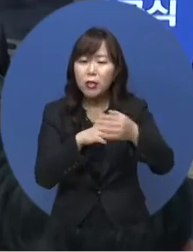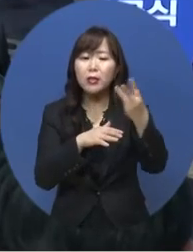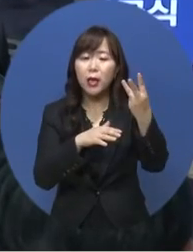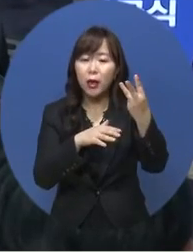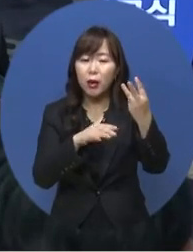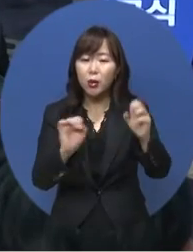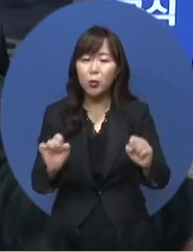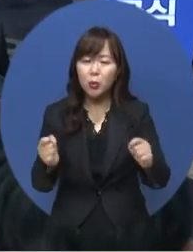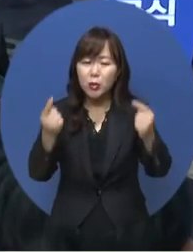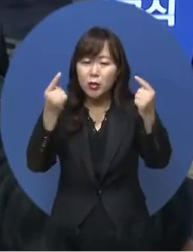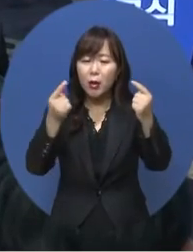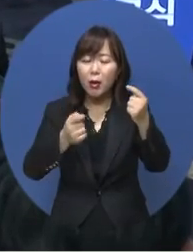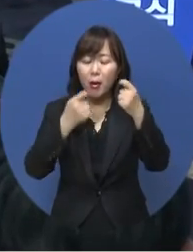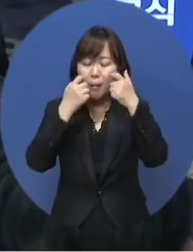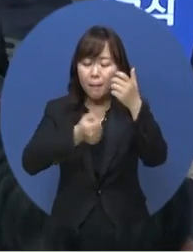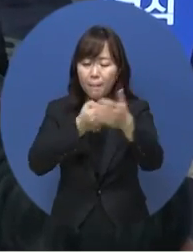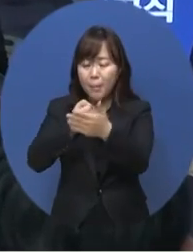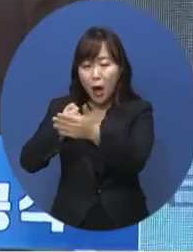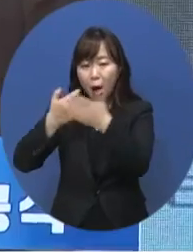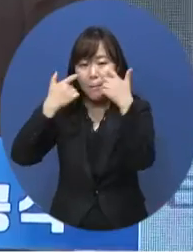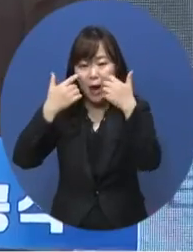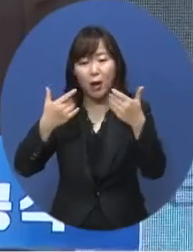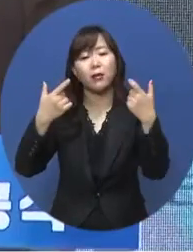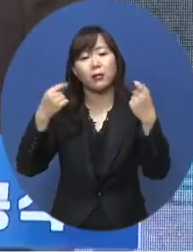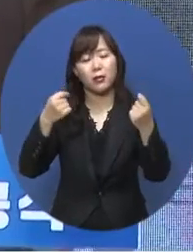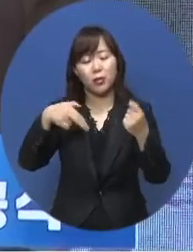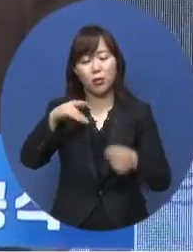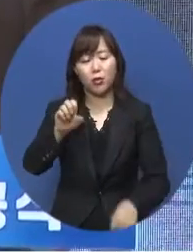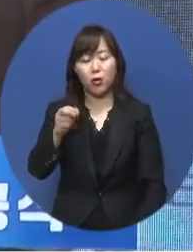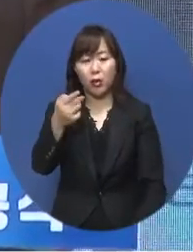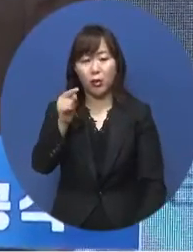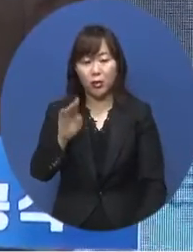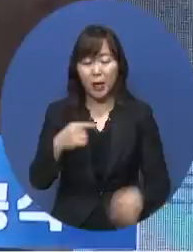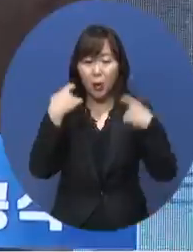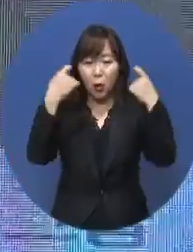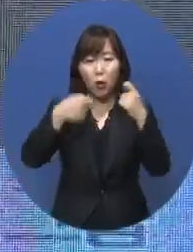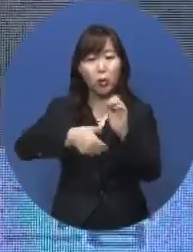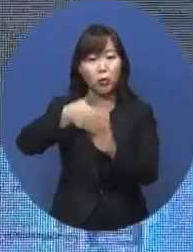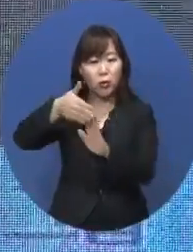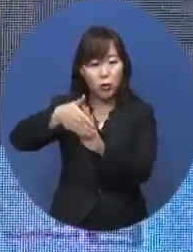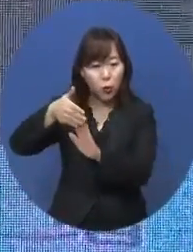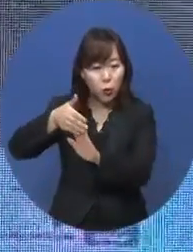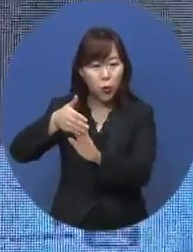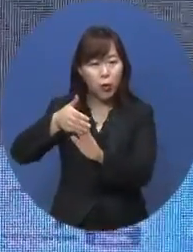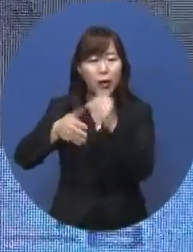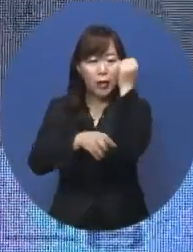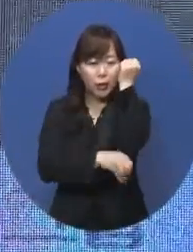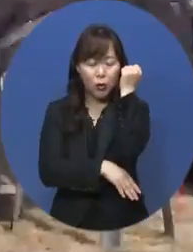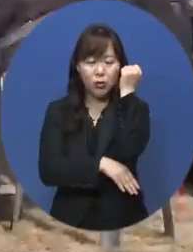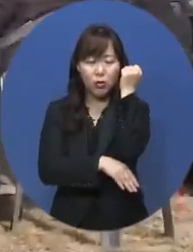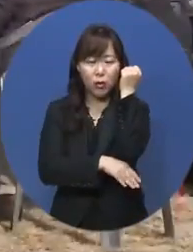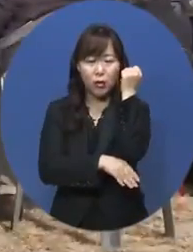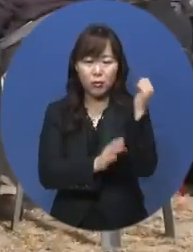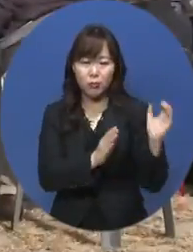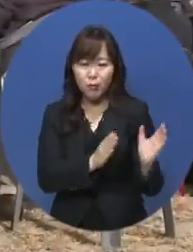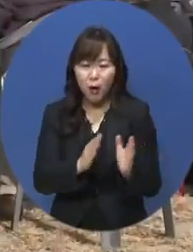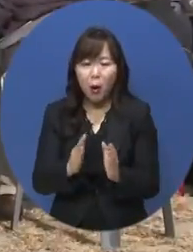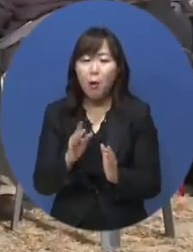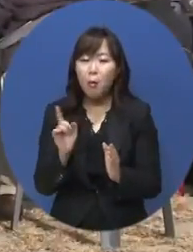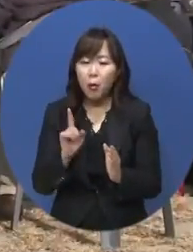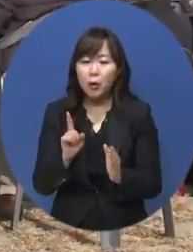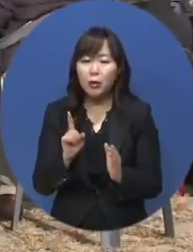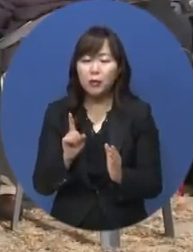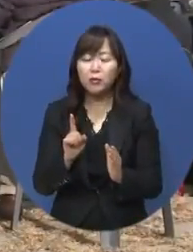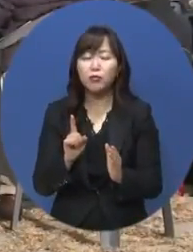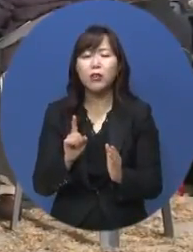동시에 확정이 되면서 아, 정읍의 이제 그 관광 도시로서 아, 기본적인 그 베이스는